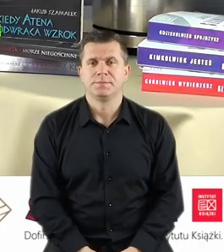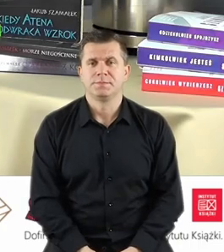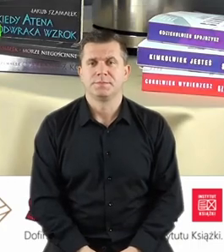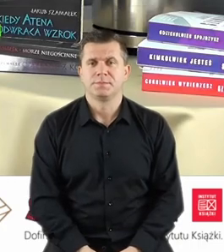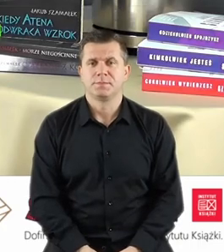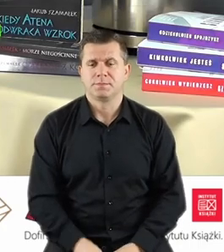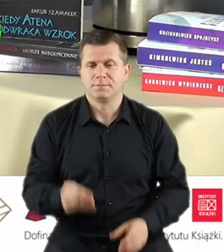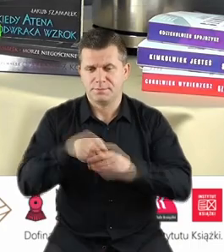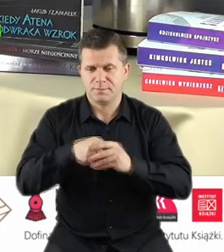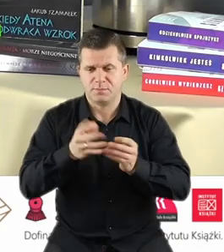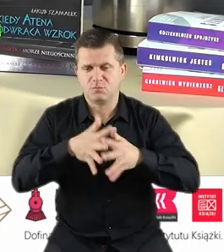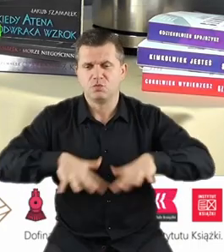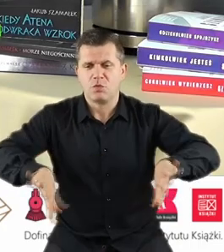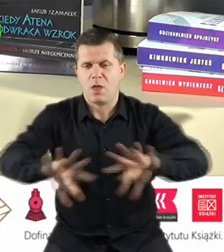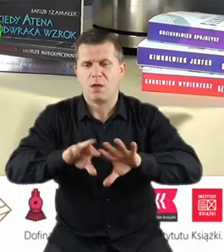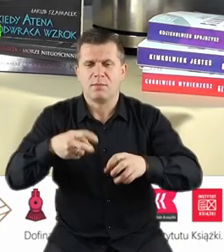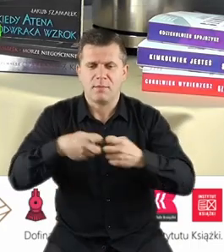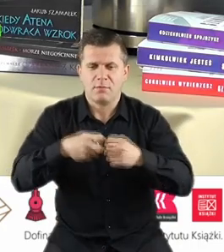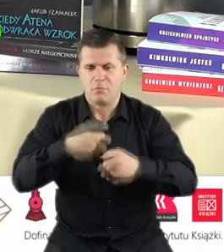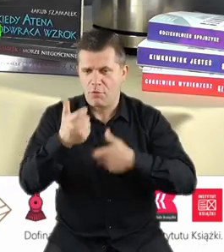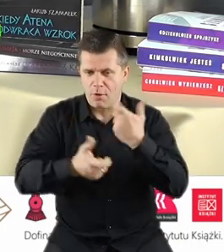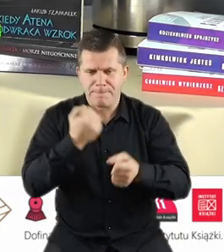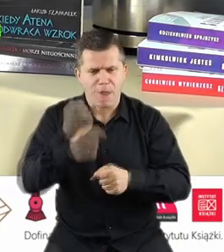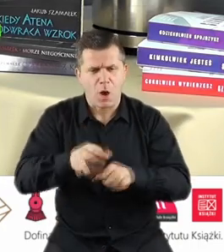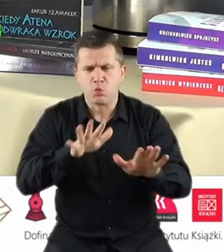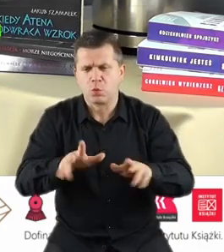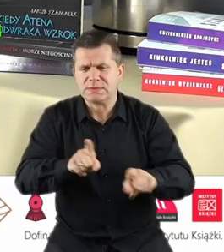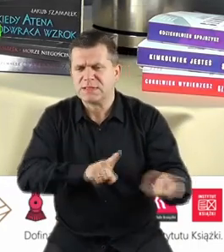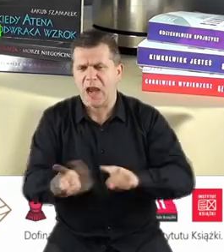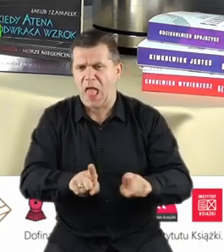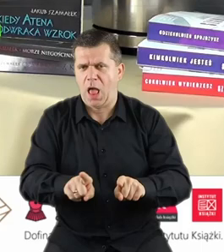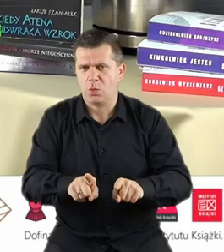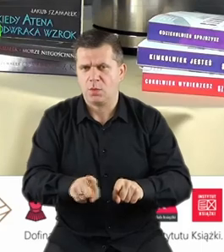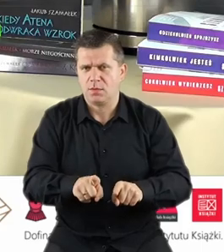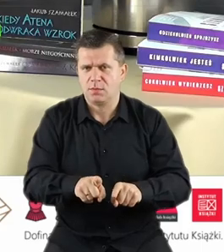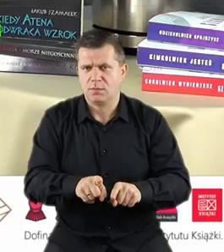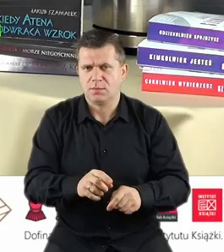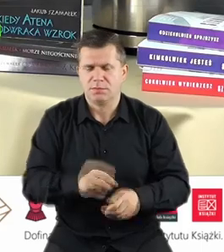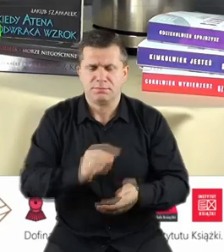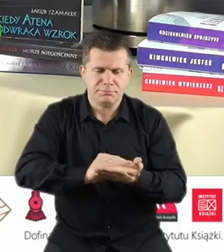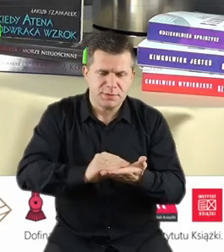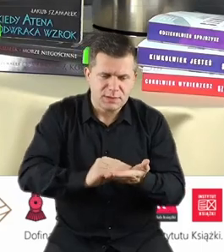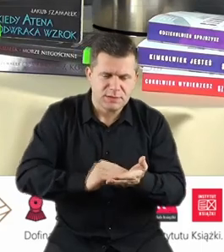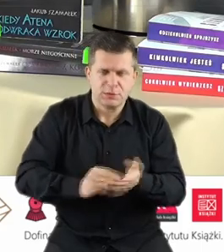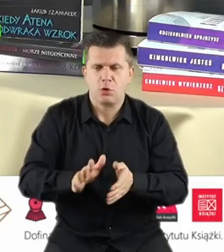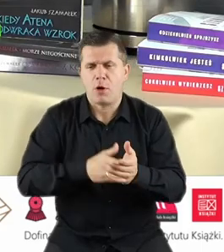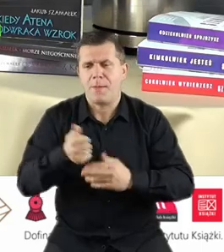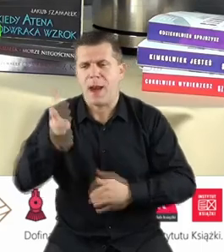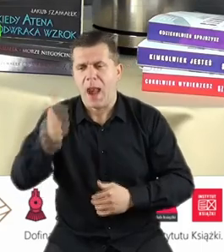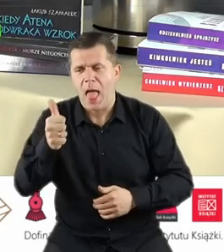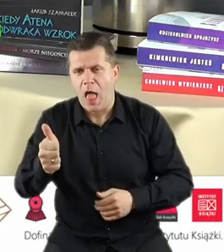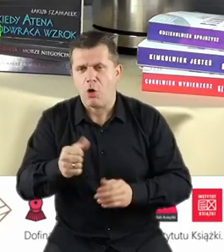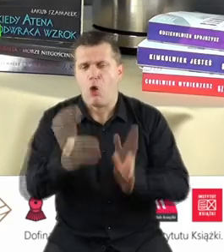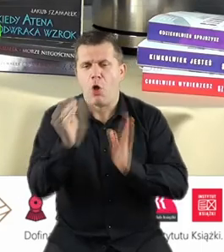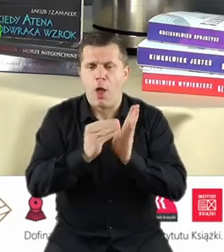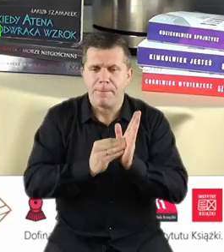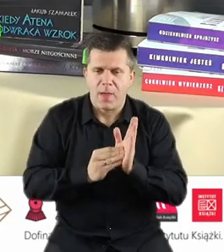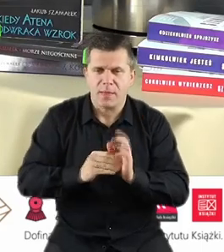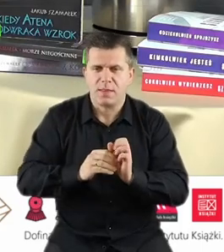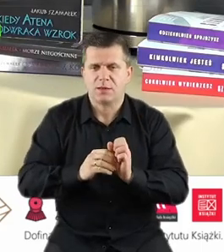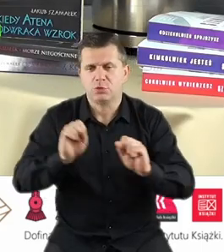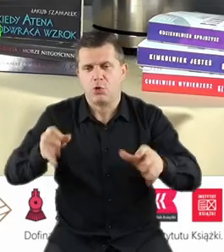sieci poruszamy, stawiam bardzo dużo śladów, bo nie tylko pisząc rzeczy, ale też lajkując, komentując, odwiedzając,